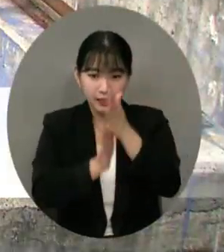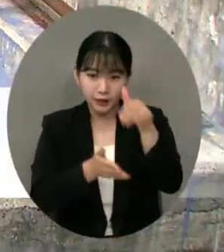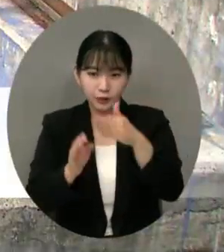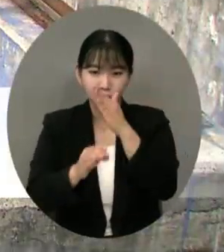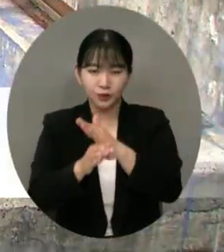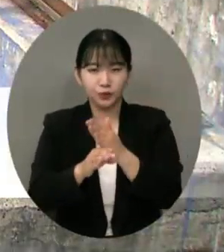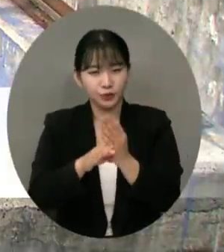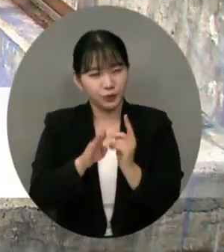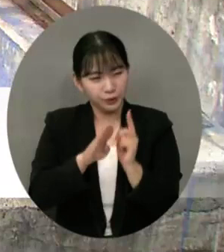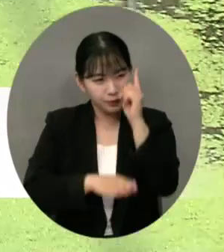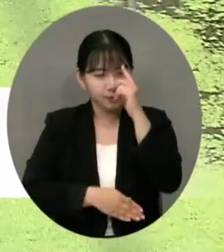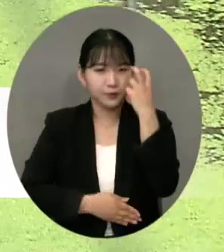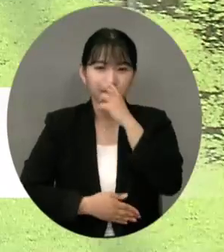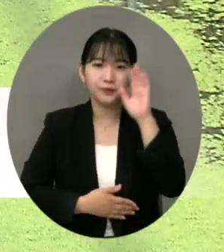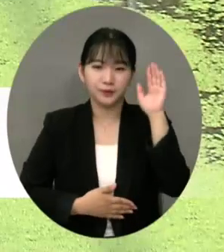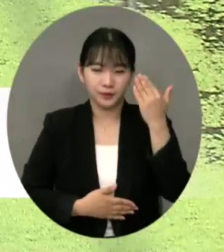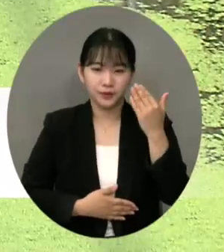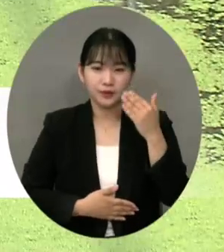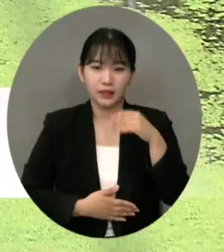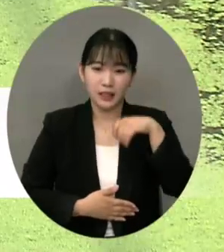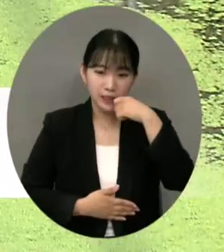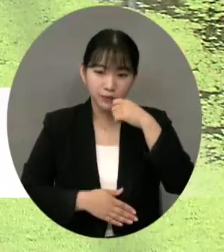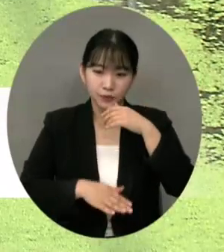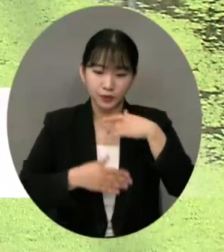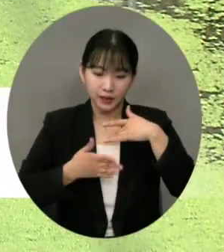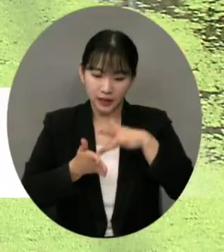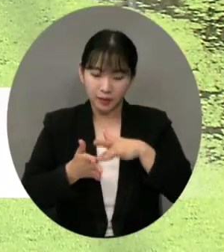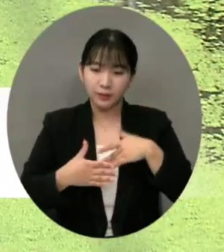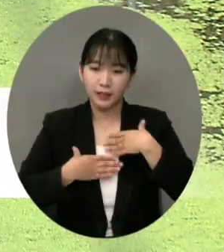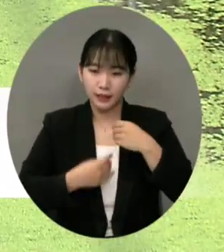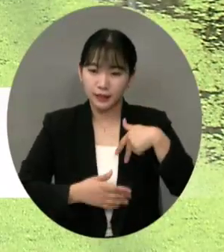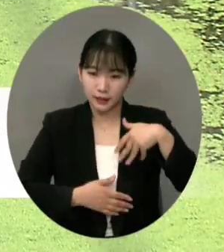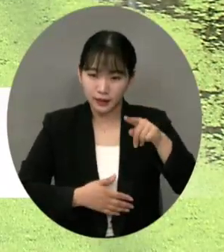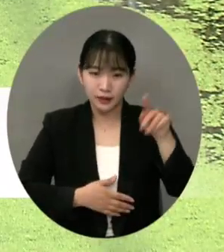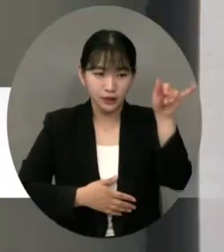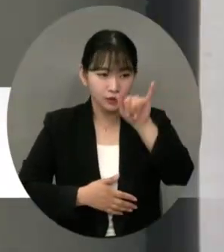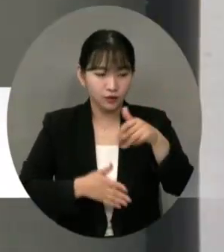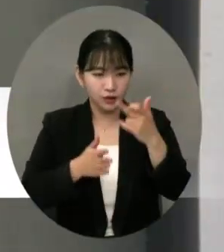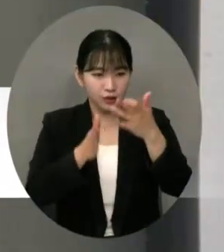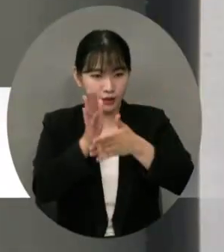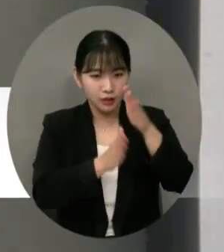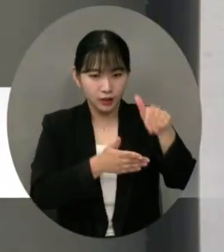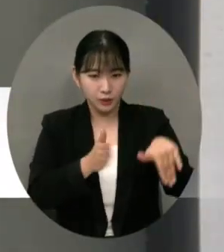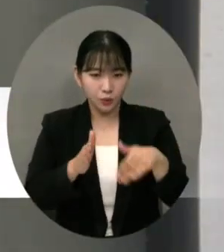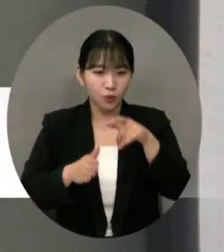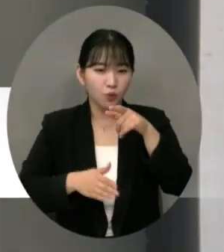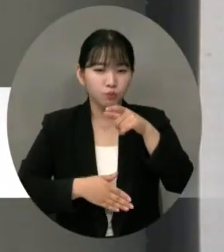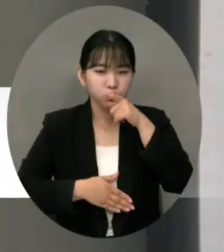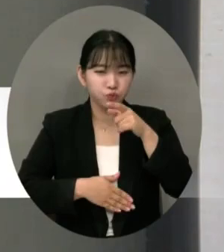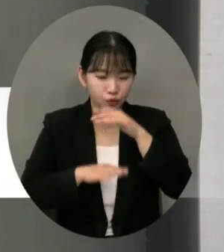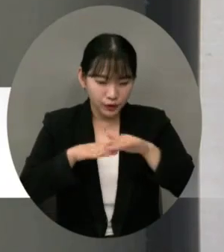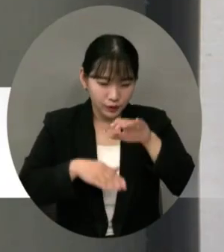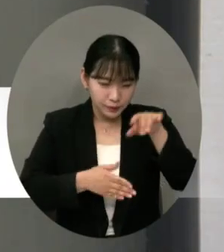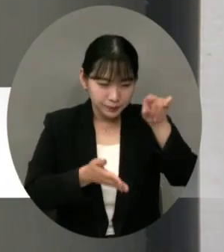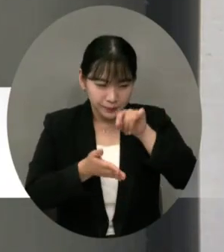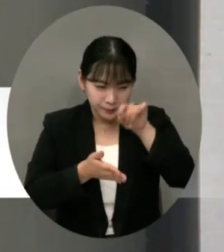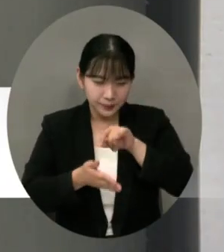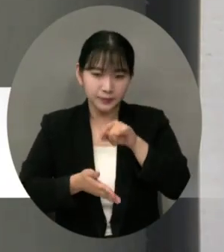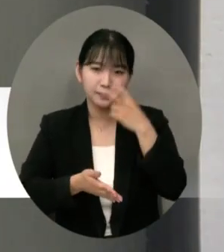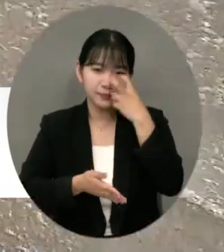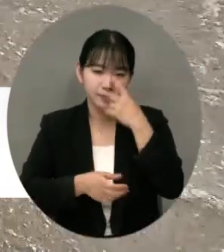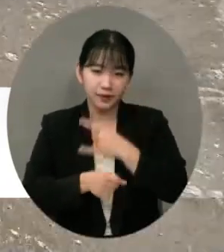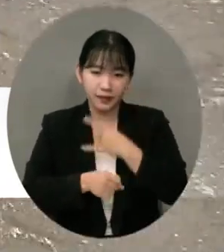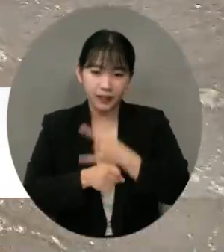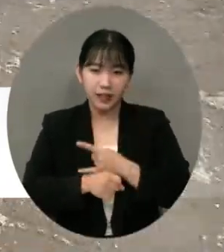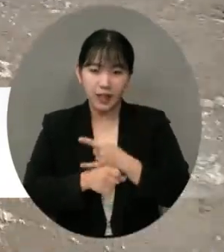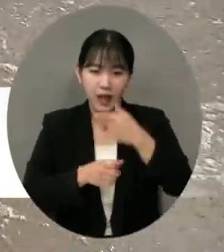것으로 분석됐습니다 식품 의약품 안전처는 전국 17개 시도 하수 처리장의 시료를 채취해 잔류